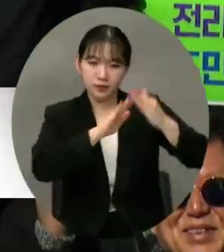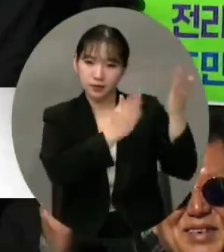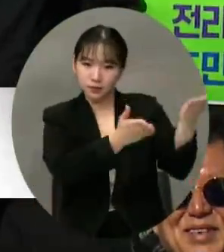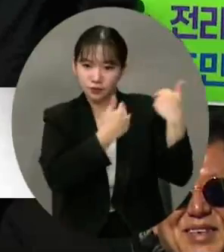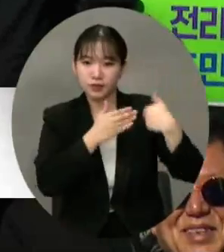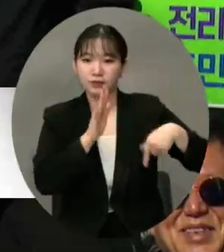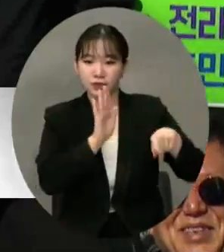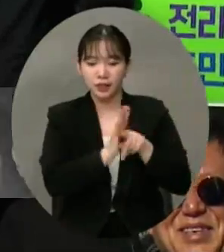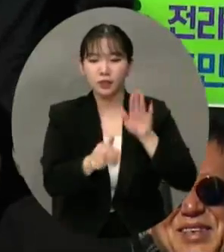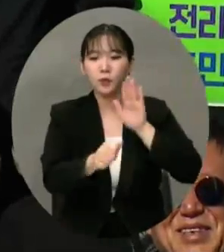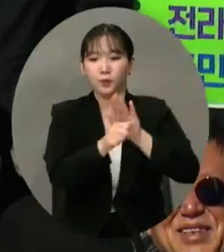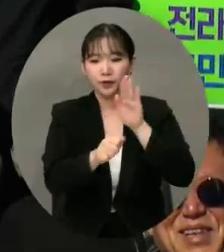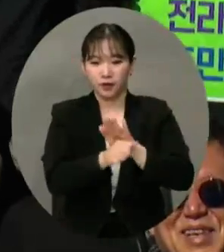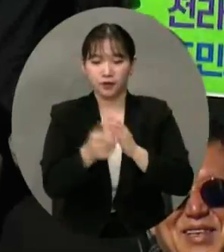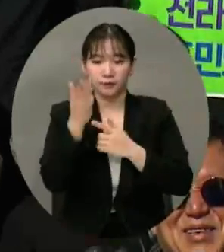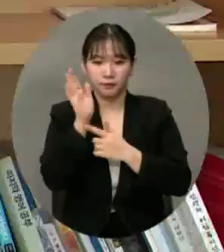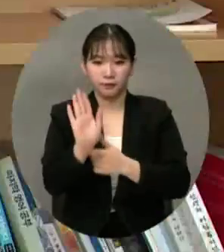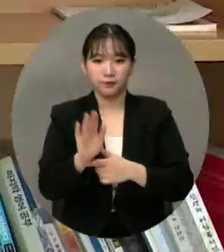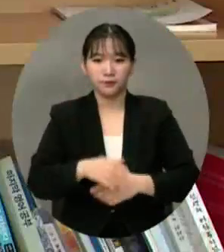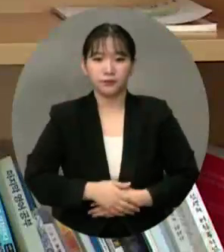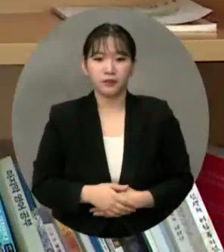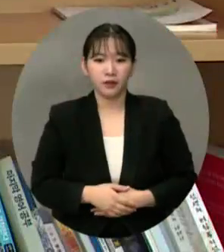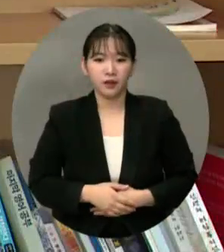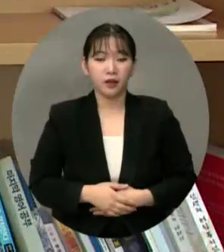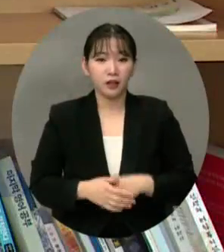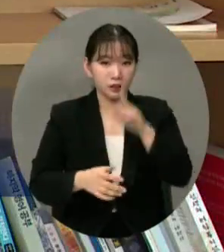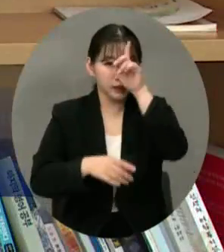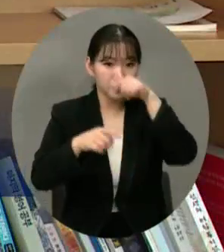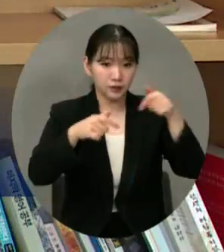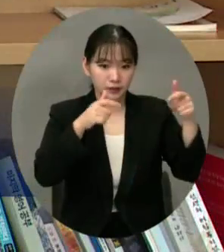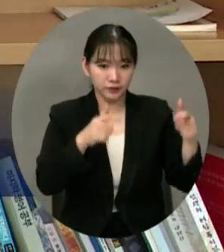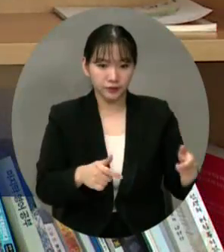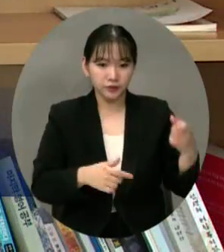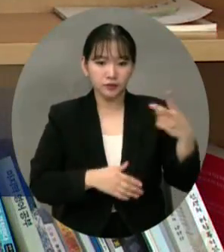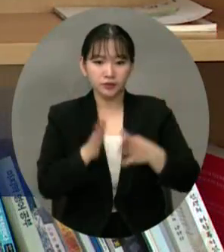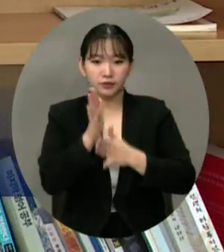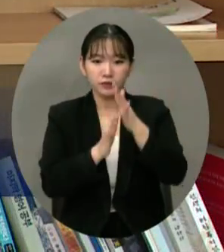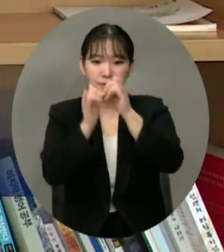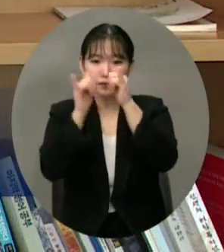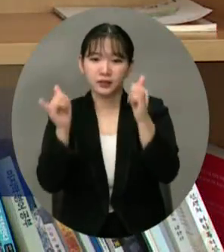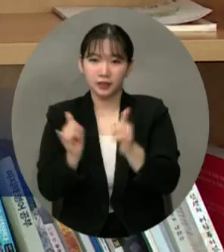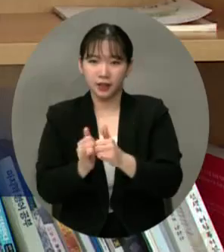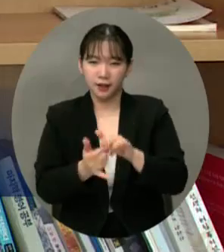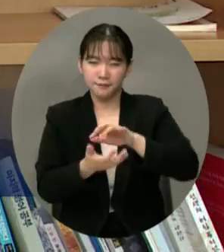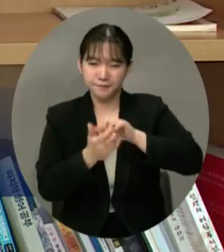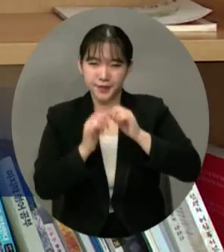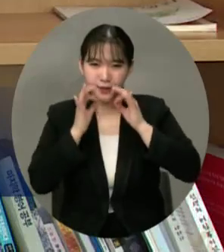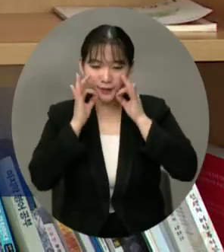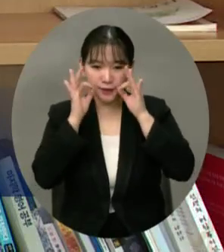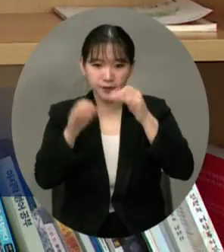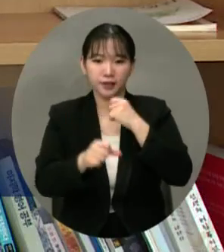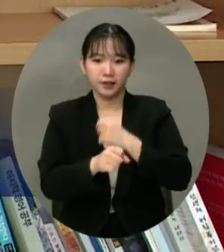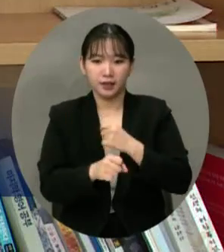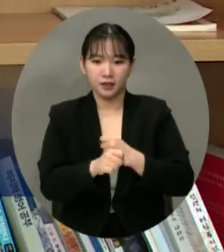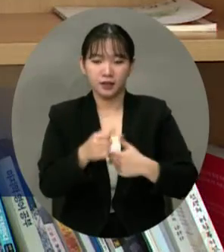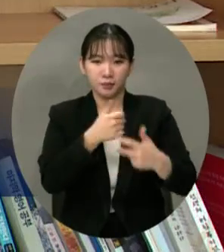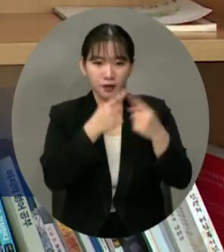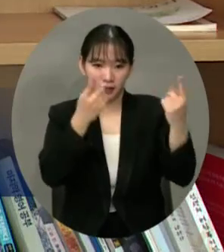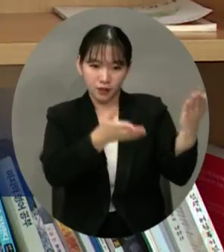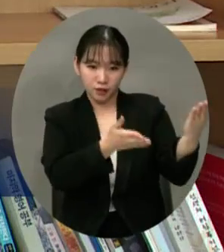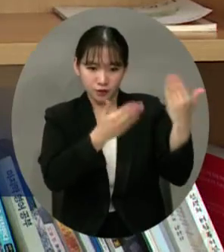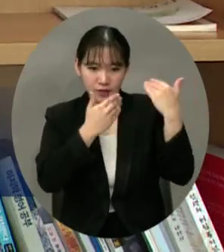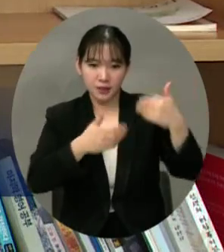있도록 지원하겠다고 강조했습니다. 정치권들이나 또 시민사회 총력을 다해가지고